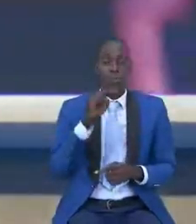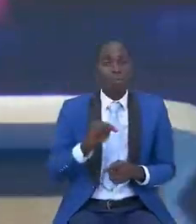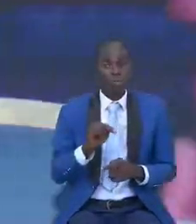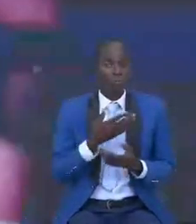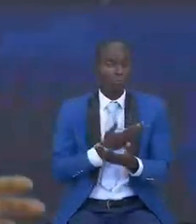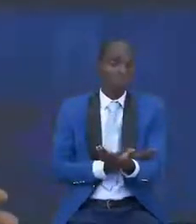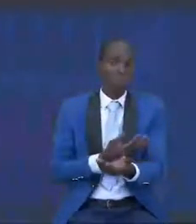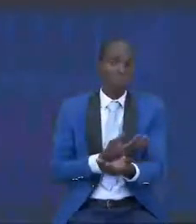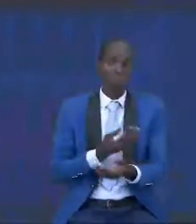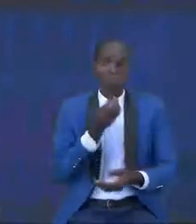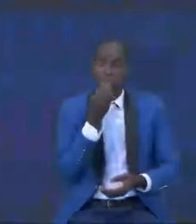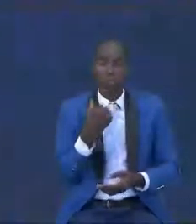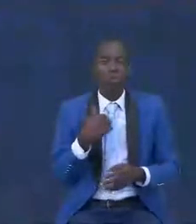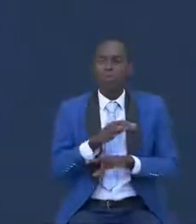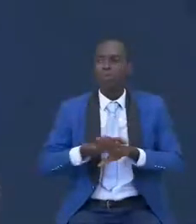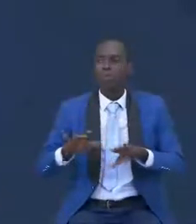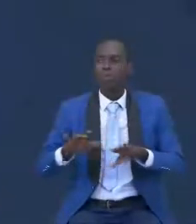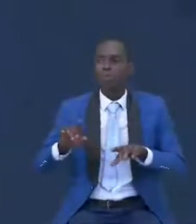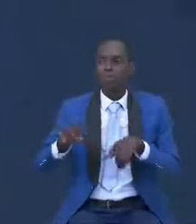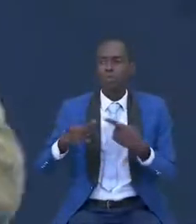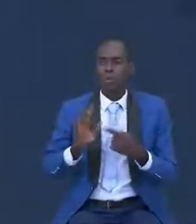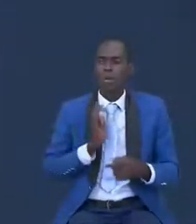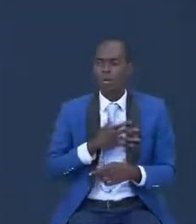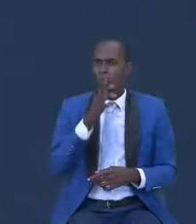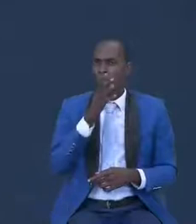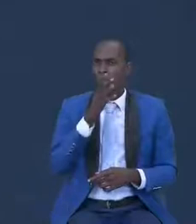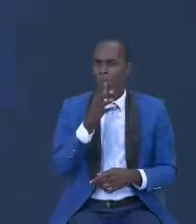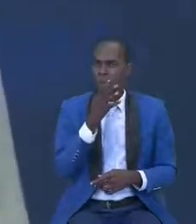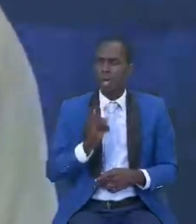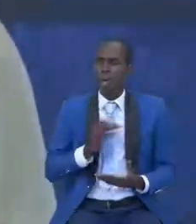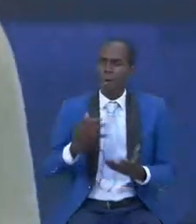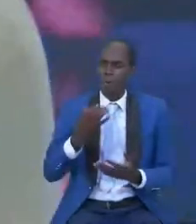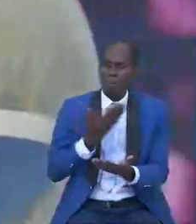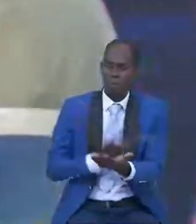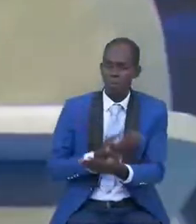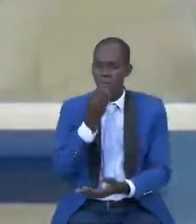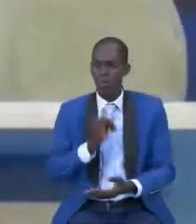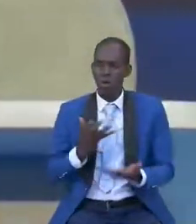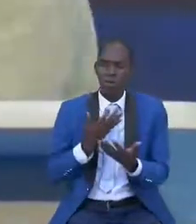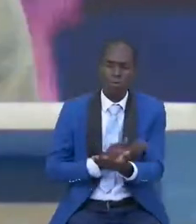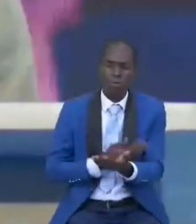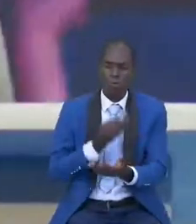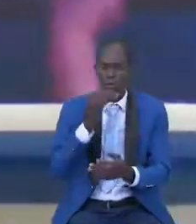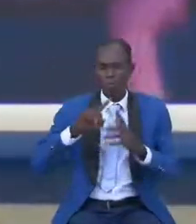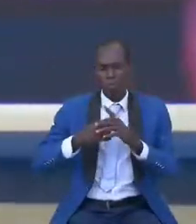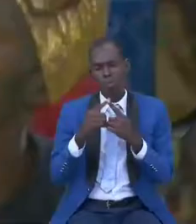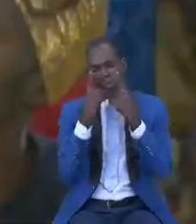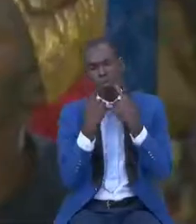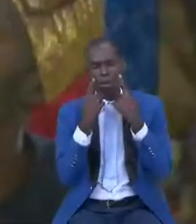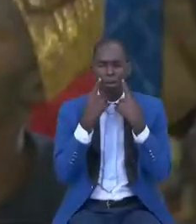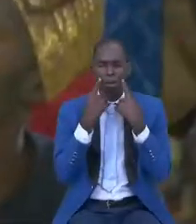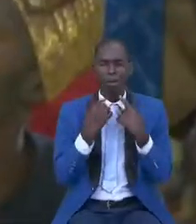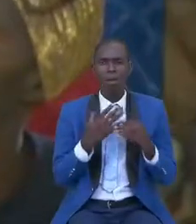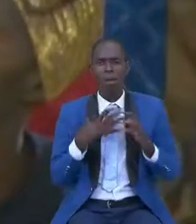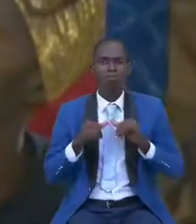demandent? Quand nous voulons le petit déjeuner, nous ne venons pas à notre mère pour dire, je veux petit déjeuner, je veux petit